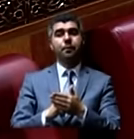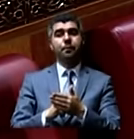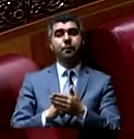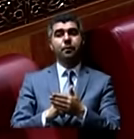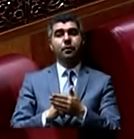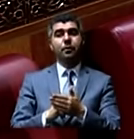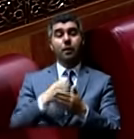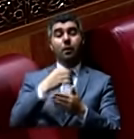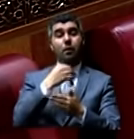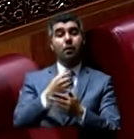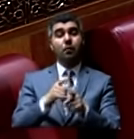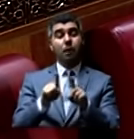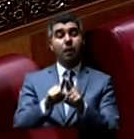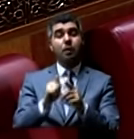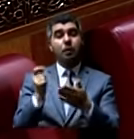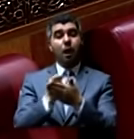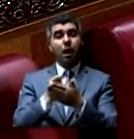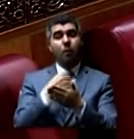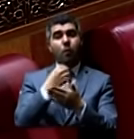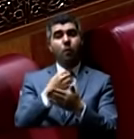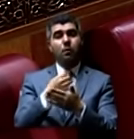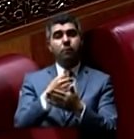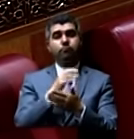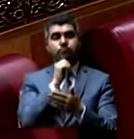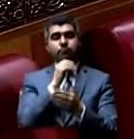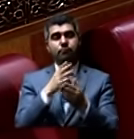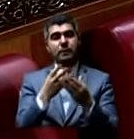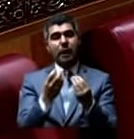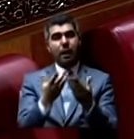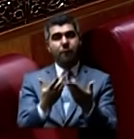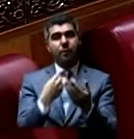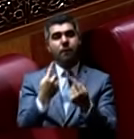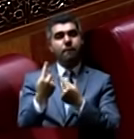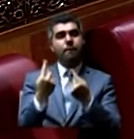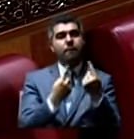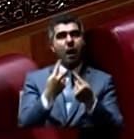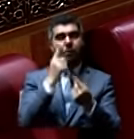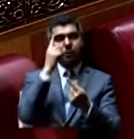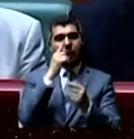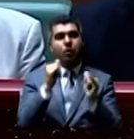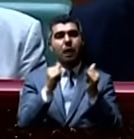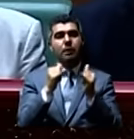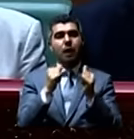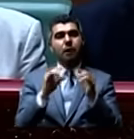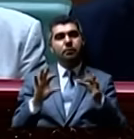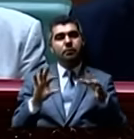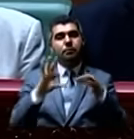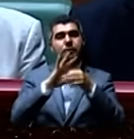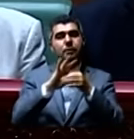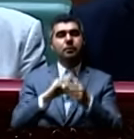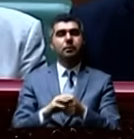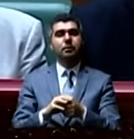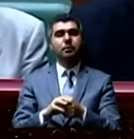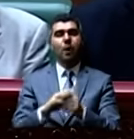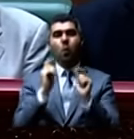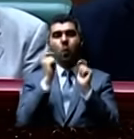هذا المطلب نظرا للاشكالات اللي تكلمتوا عليها. والان راه كاين مفاوضات مع الطرف الجزائري باش يمكننا ان شاء الله نربطوا الجزائر مع